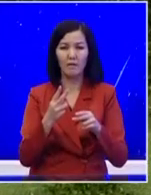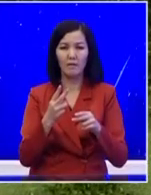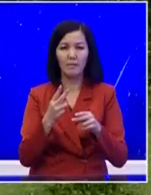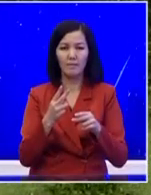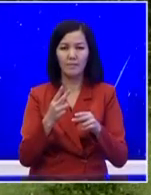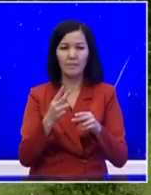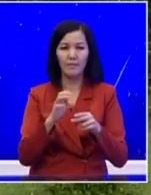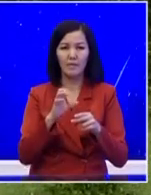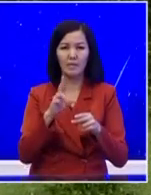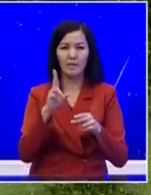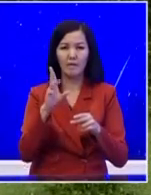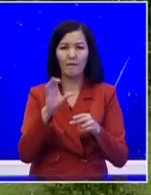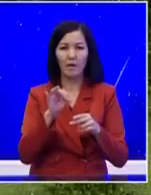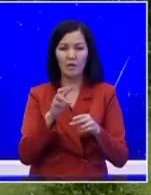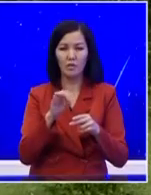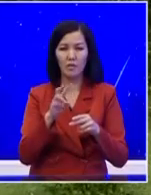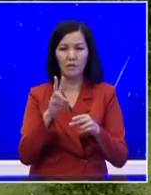две скважины и